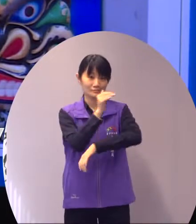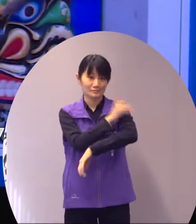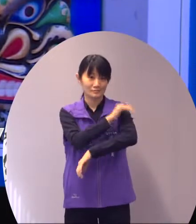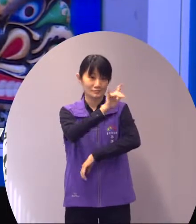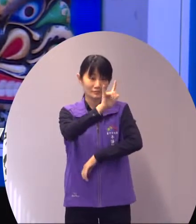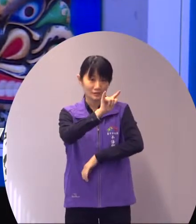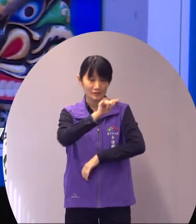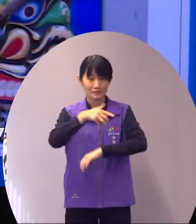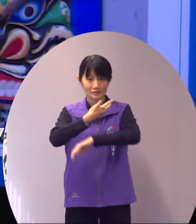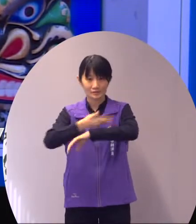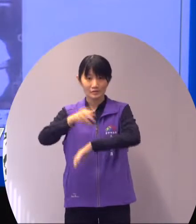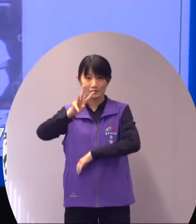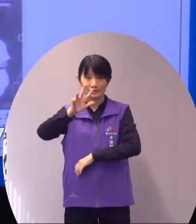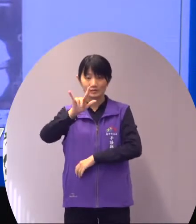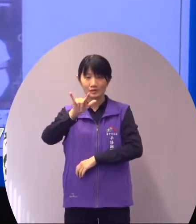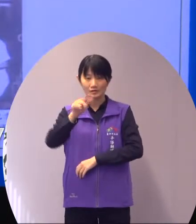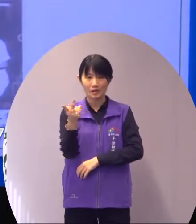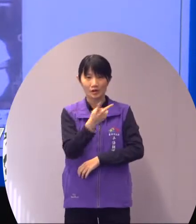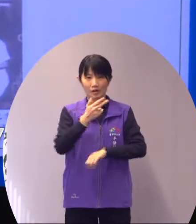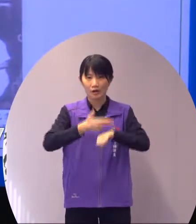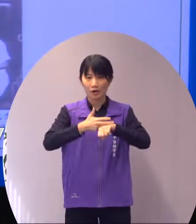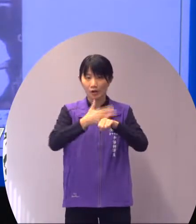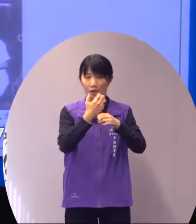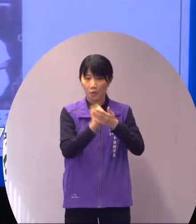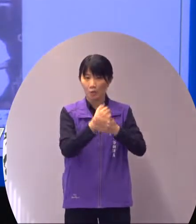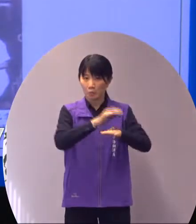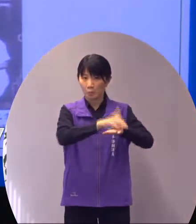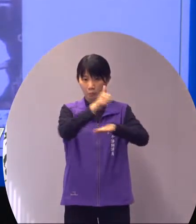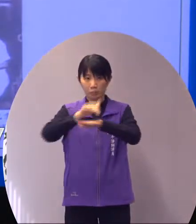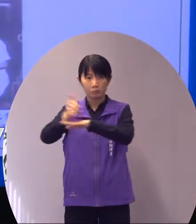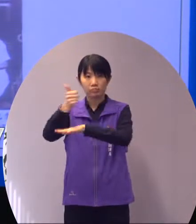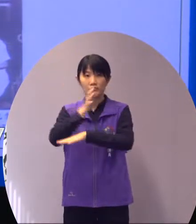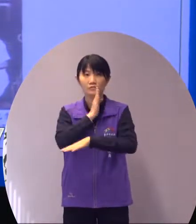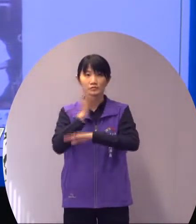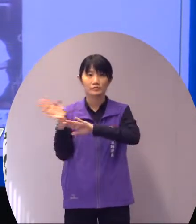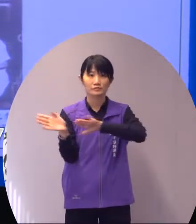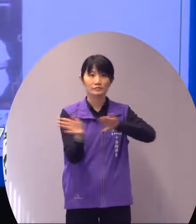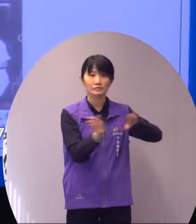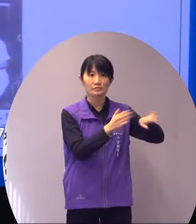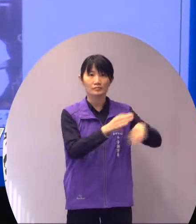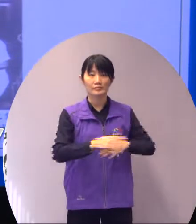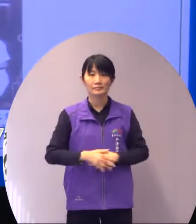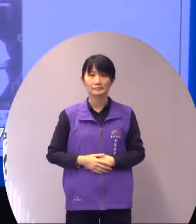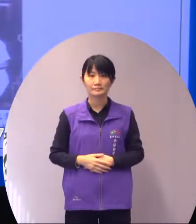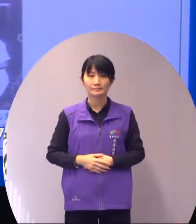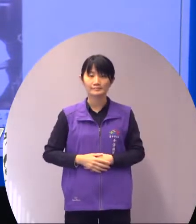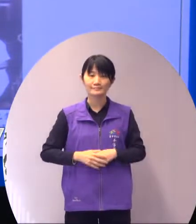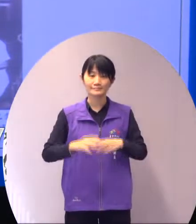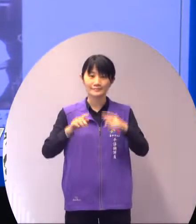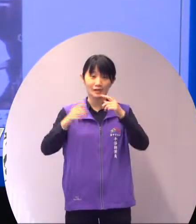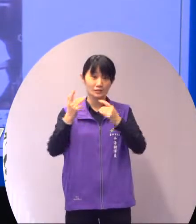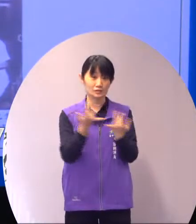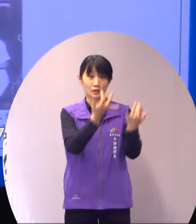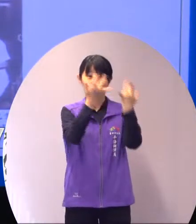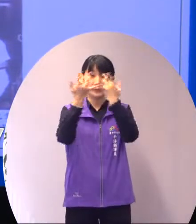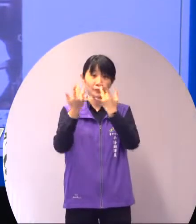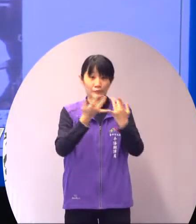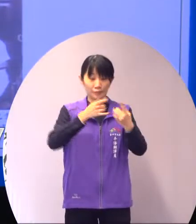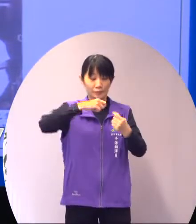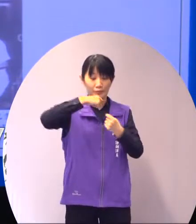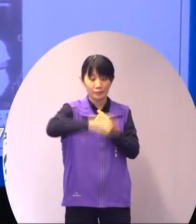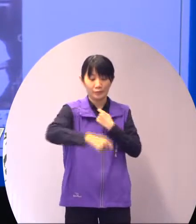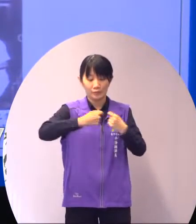江月泽艺师两位。那令草编是我们大甲清水地区早期妇女最常